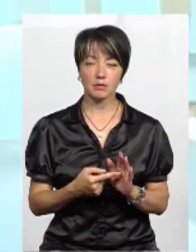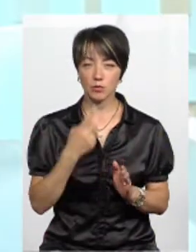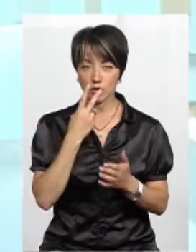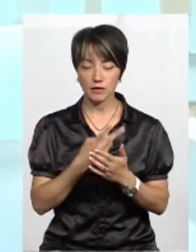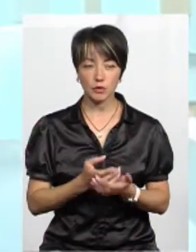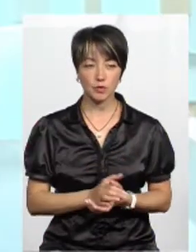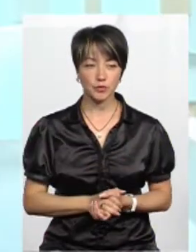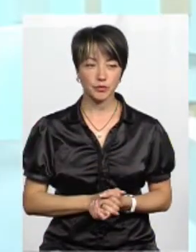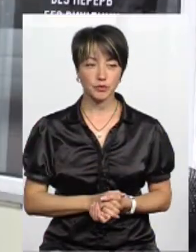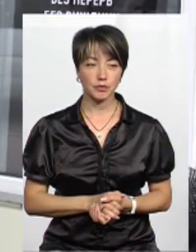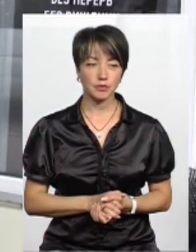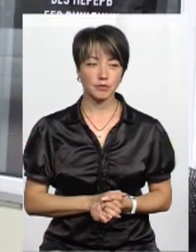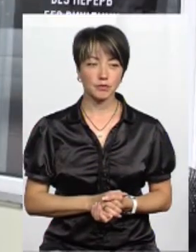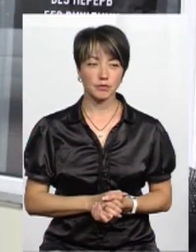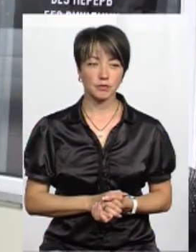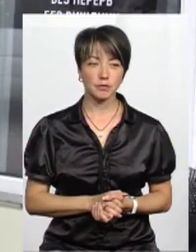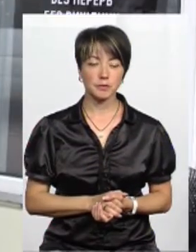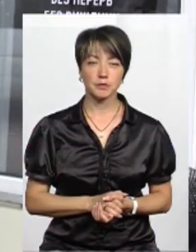округу.